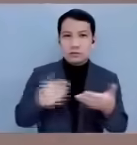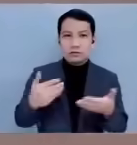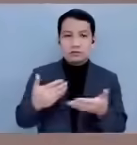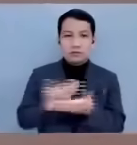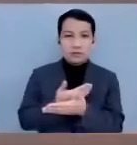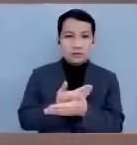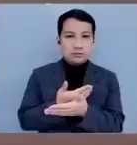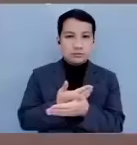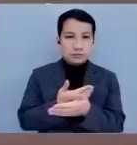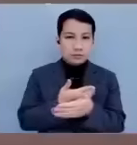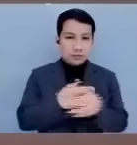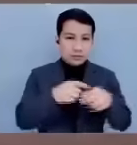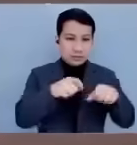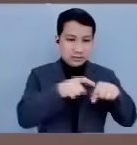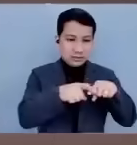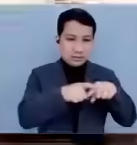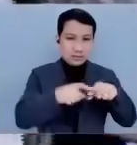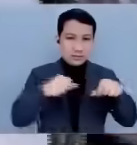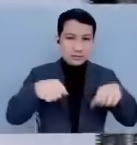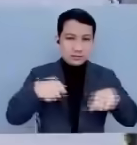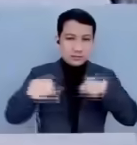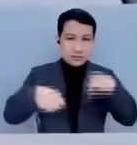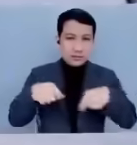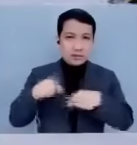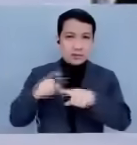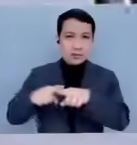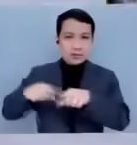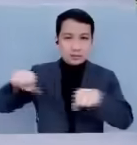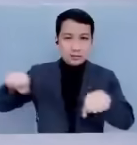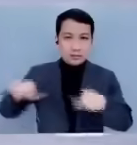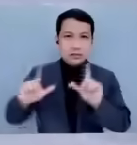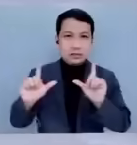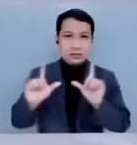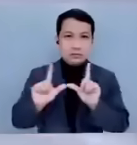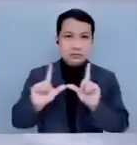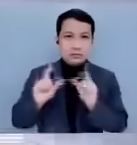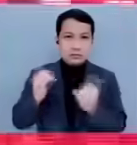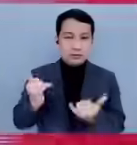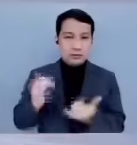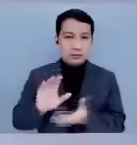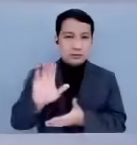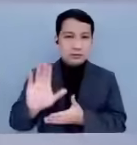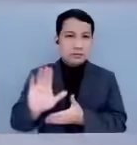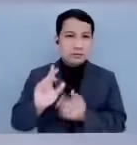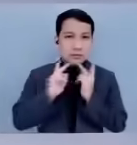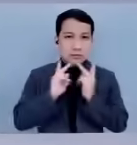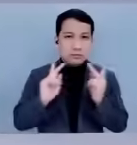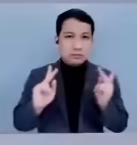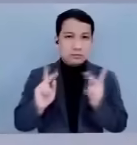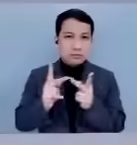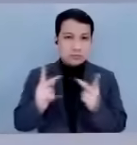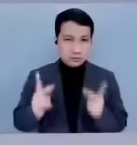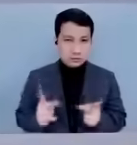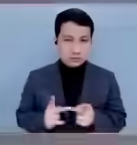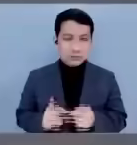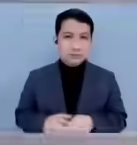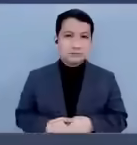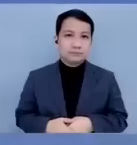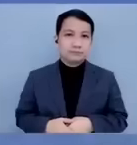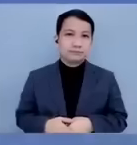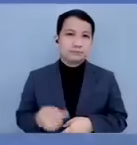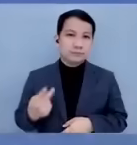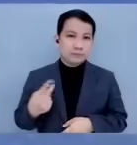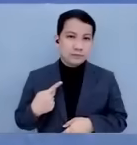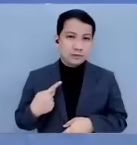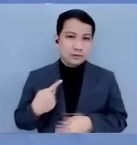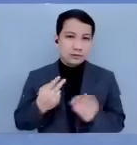e-trike. Dapat din daw may lisensya mga magmamaneho nito sa mga pampublikong kalsada. Meron daw kaming proposal